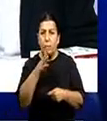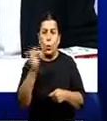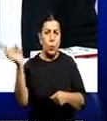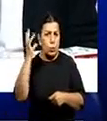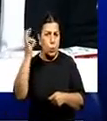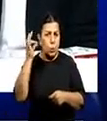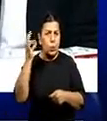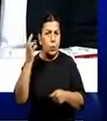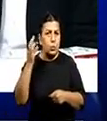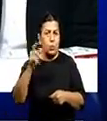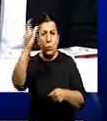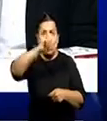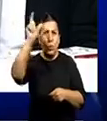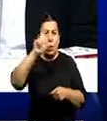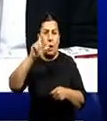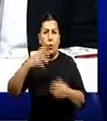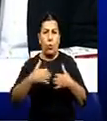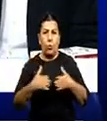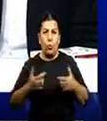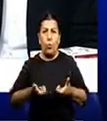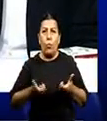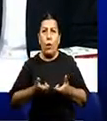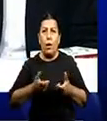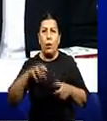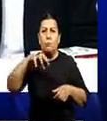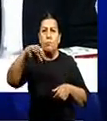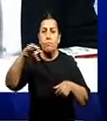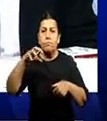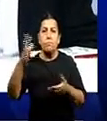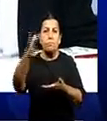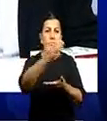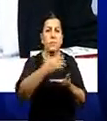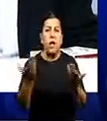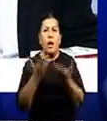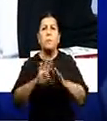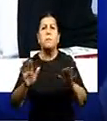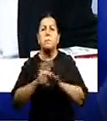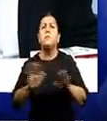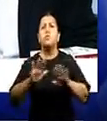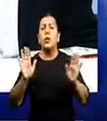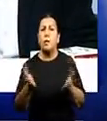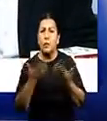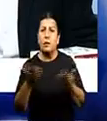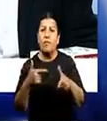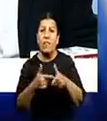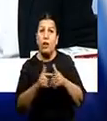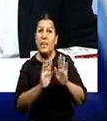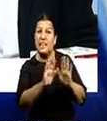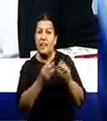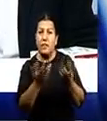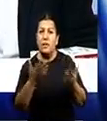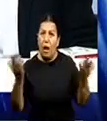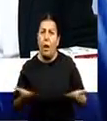zaman zaman Türkiye'nin güvenlik birimleri, MİT'i toplayıp getiriyor. Hala bitmedi. Bitmeyecek de. Çünkü FETÖ'ye destek verenler